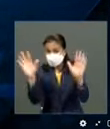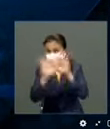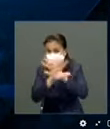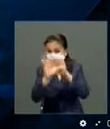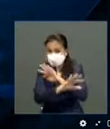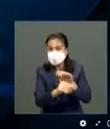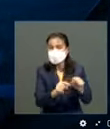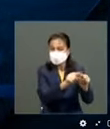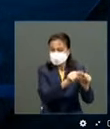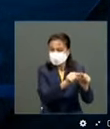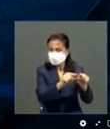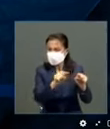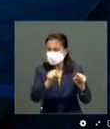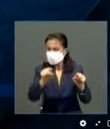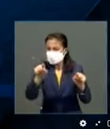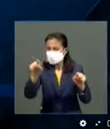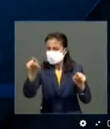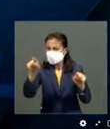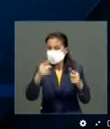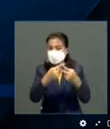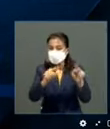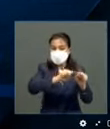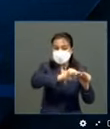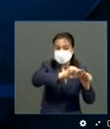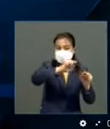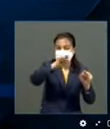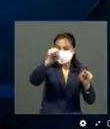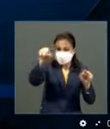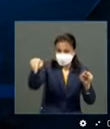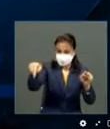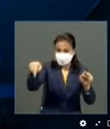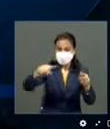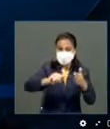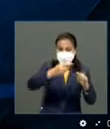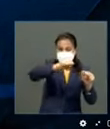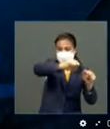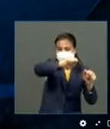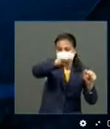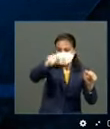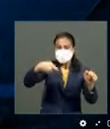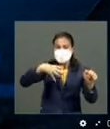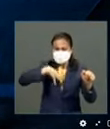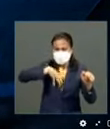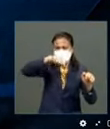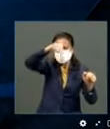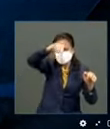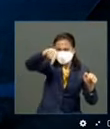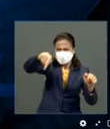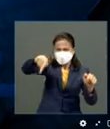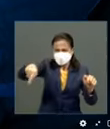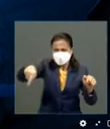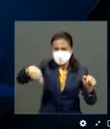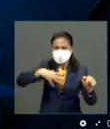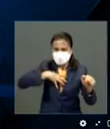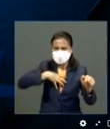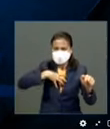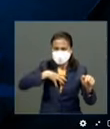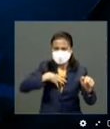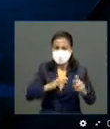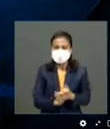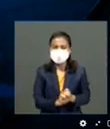างสูงนะคะแต่ว่าเป็นในลักษณะที่หัวปักลงยังอยากเห็นทิศทางที่ค่อนข้างกราฟเตี้ยลงเรื่อยๆน